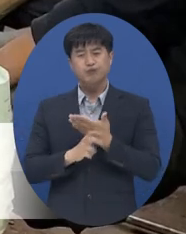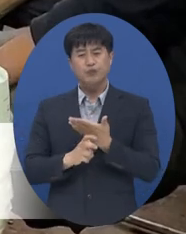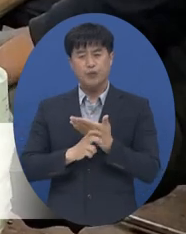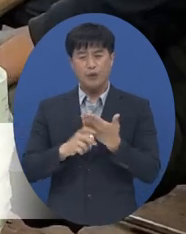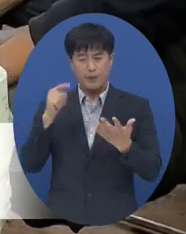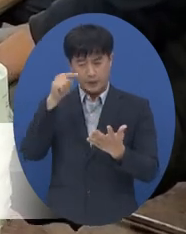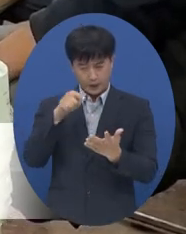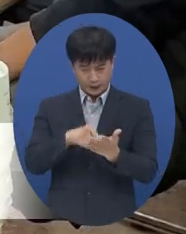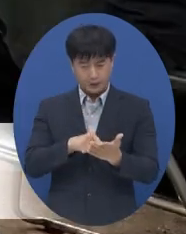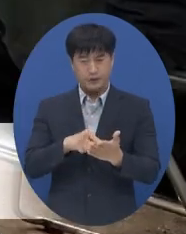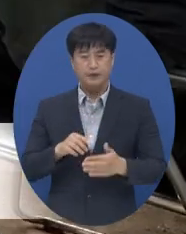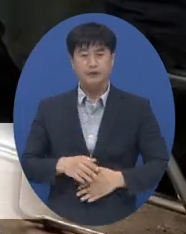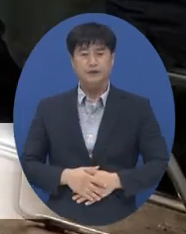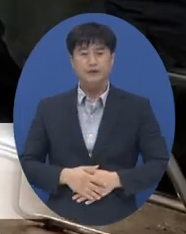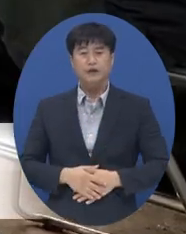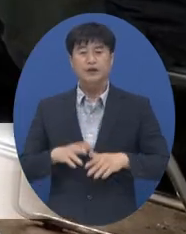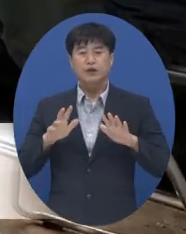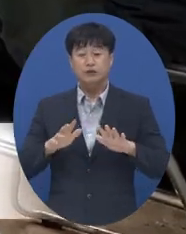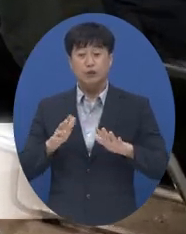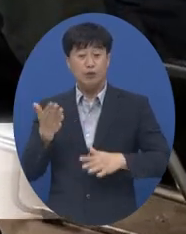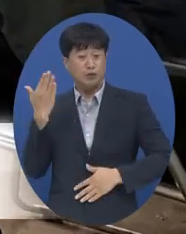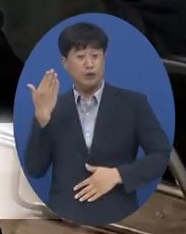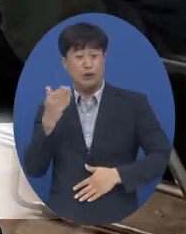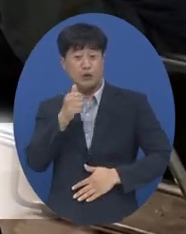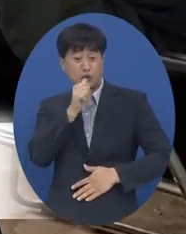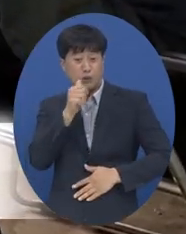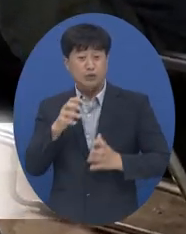이제 위반 사항이 돼서.